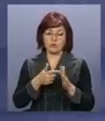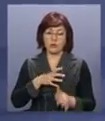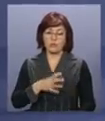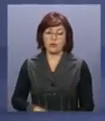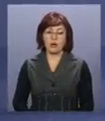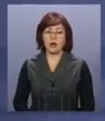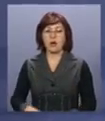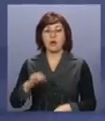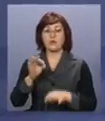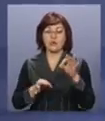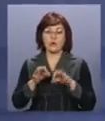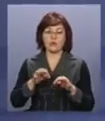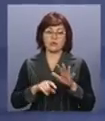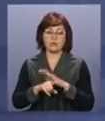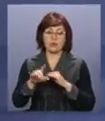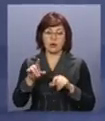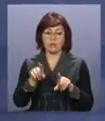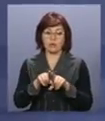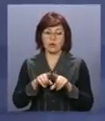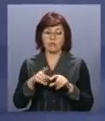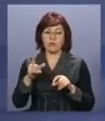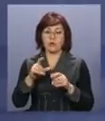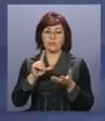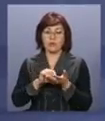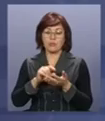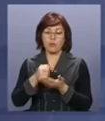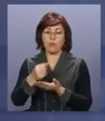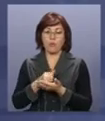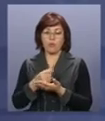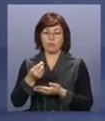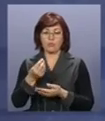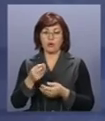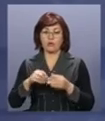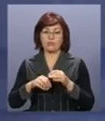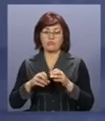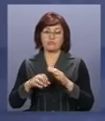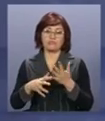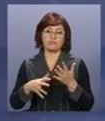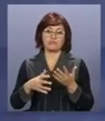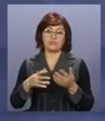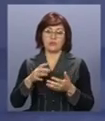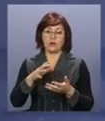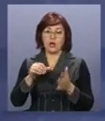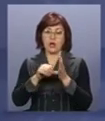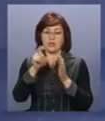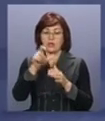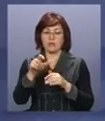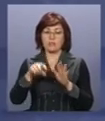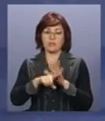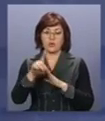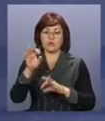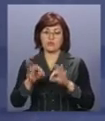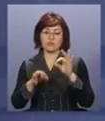Аташулы іс сотта қарала бастады. Бүгін бұрынғай жинақтаушы зейнетақы қорының қаржысын талан-таражға салған 6 адамға қатысты процесс